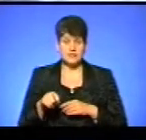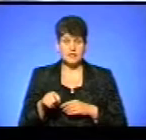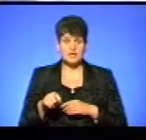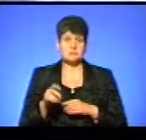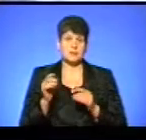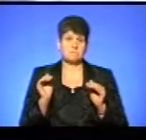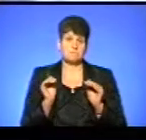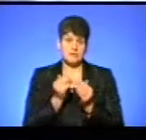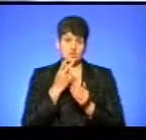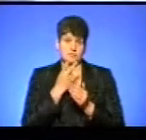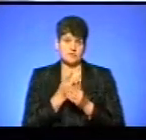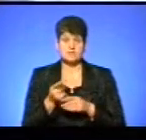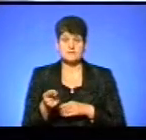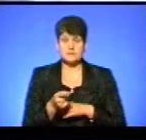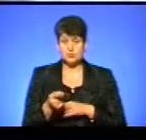менше бачили в Тернополі,